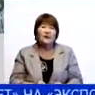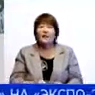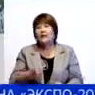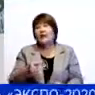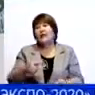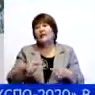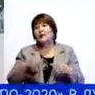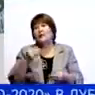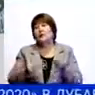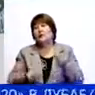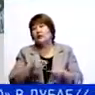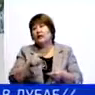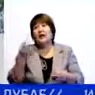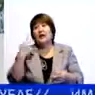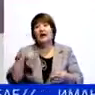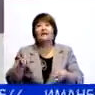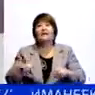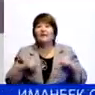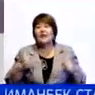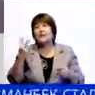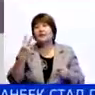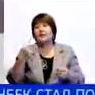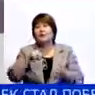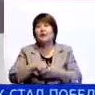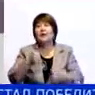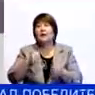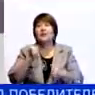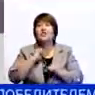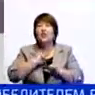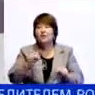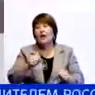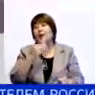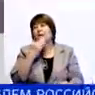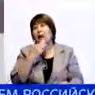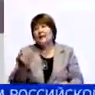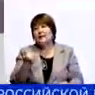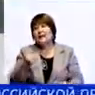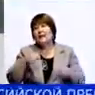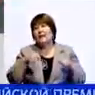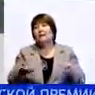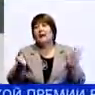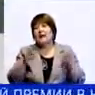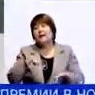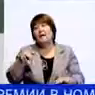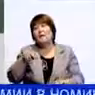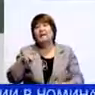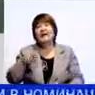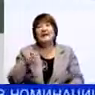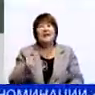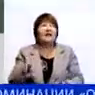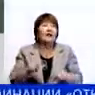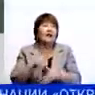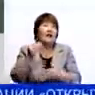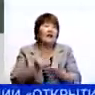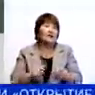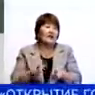исходе сезона каждая игра как финальная первая тройка борются за титул чемпиона последняя за право остаться в премьер-лиге такая же задача